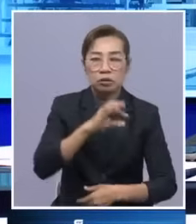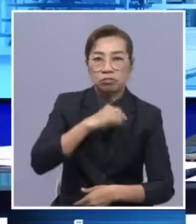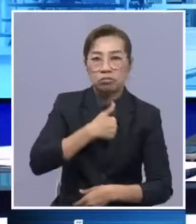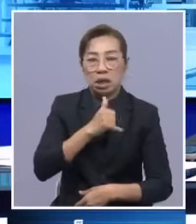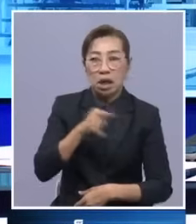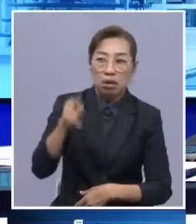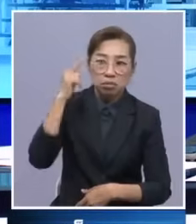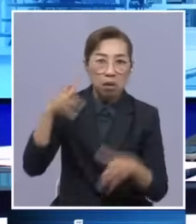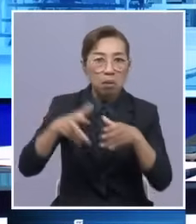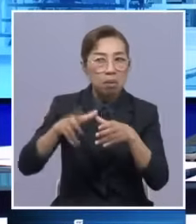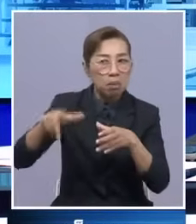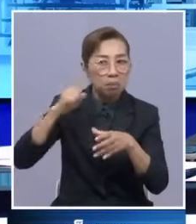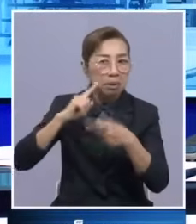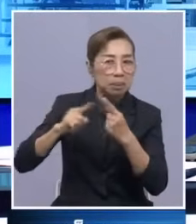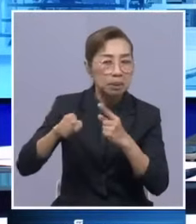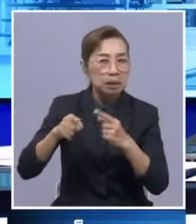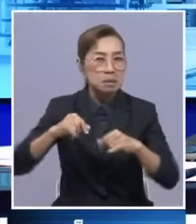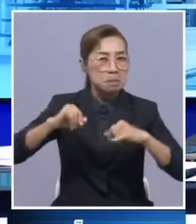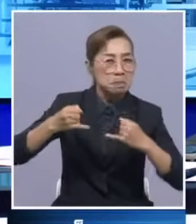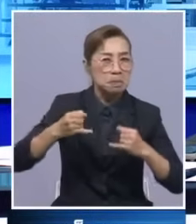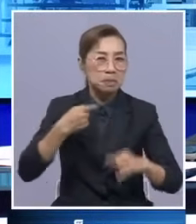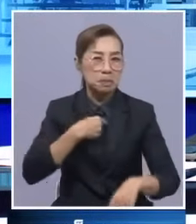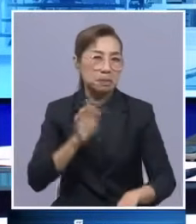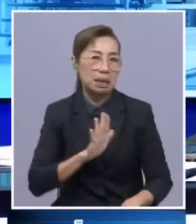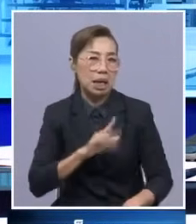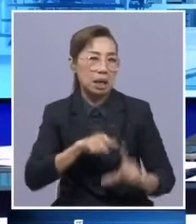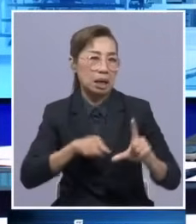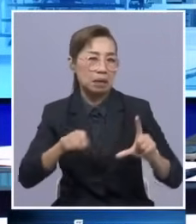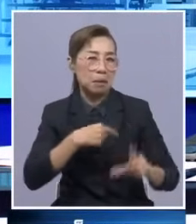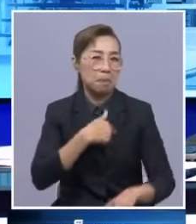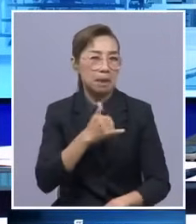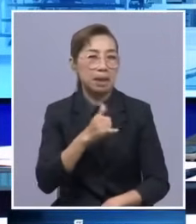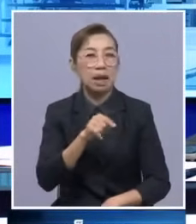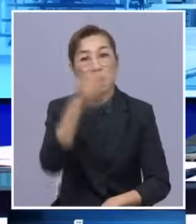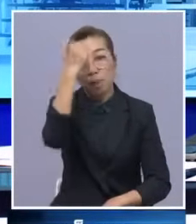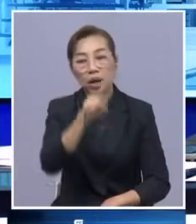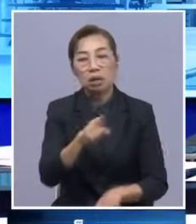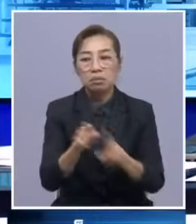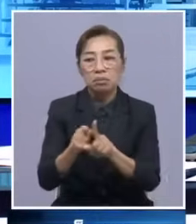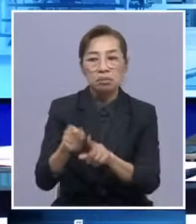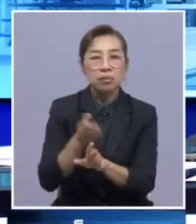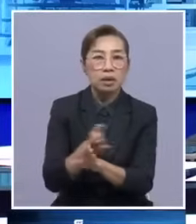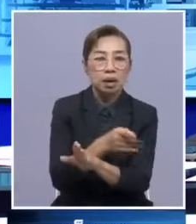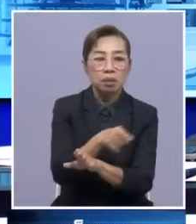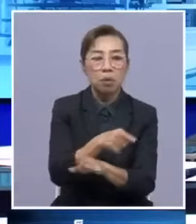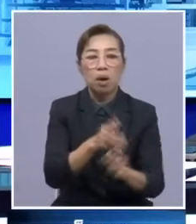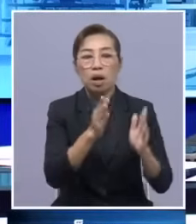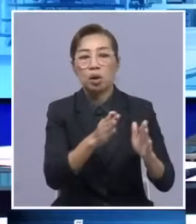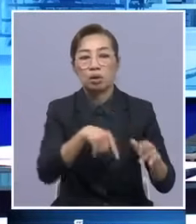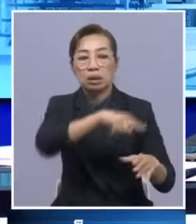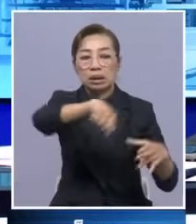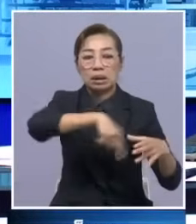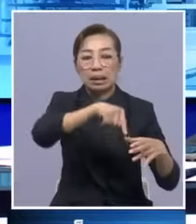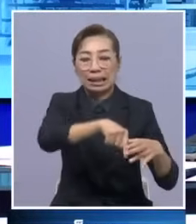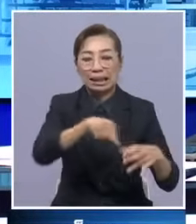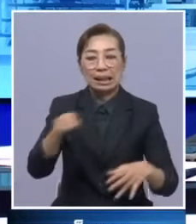นมิตรอยู่คือจะบอกว่าเป็นศัตรูเลยก็ไม่ใช่ซะทีเดียวเพราะว่าก็มีความสัมพันธ์กันของคนบางคนภายในพรรคโด